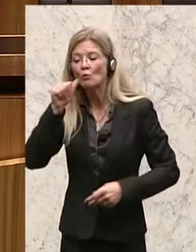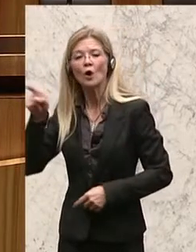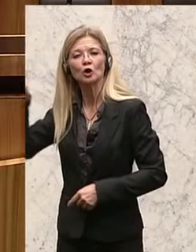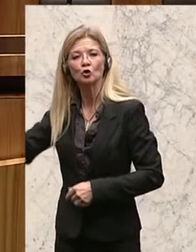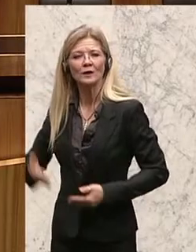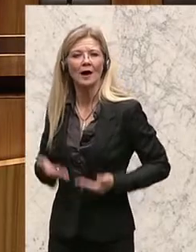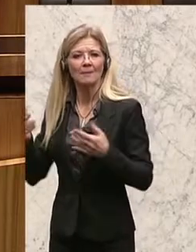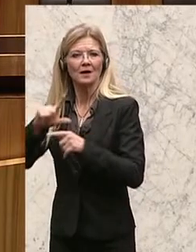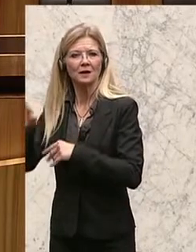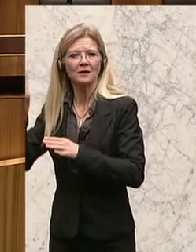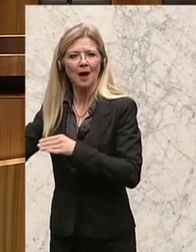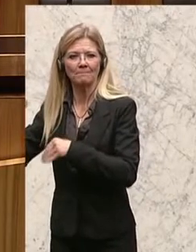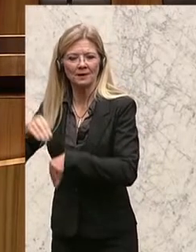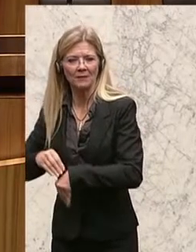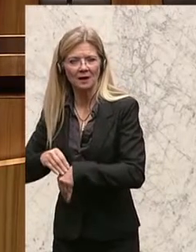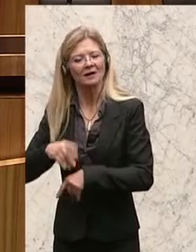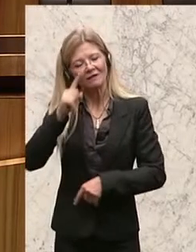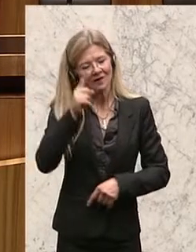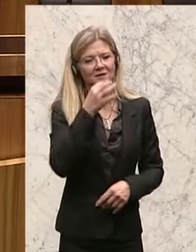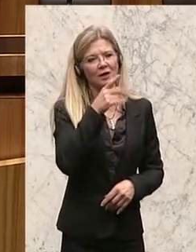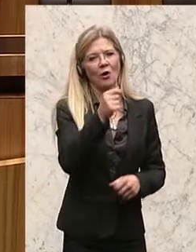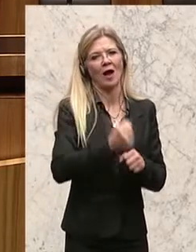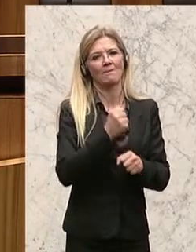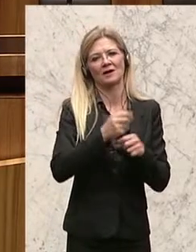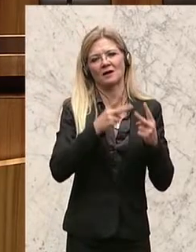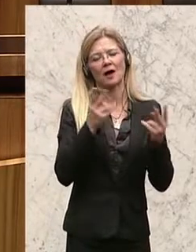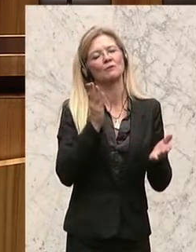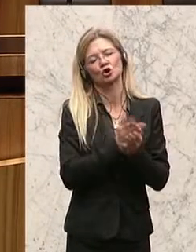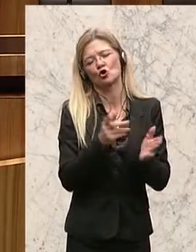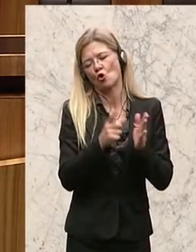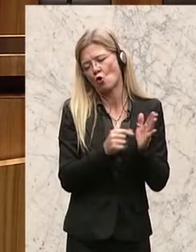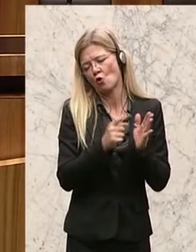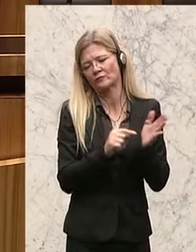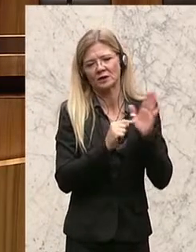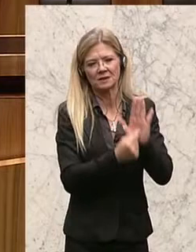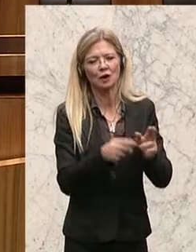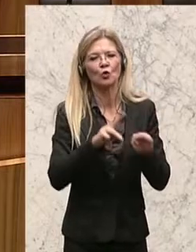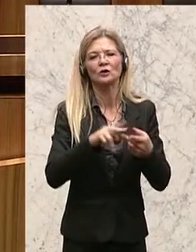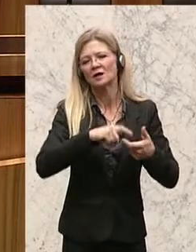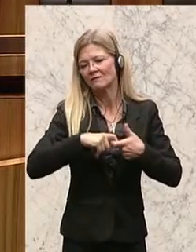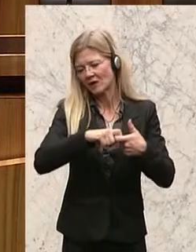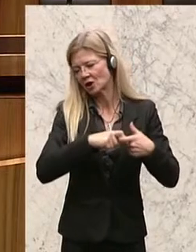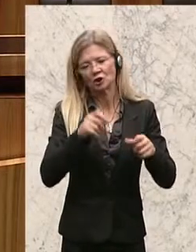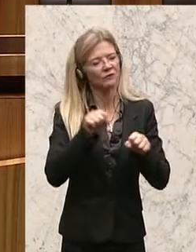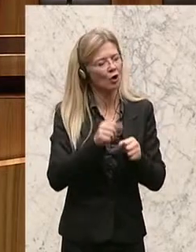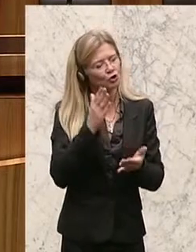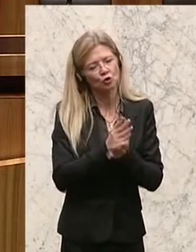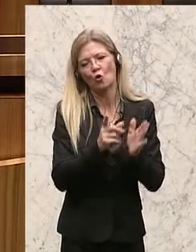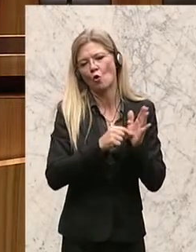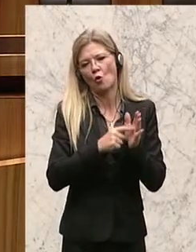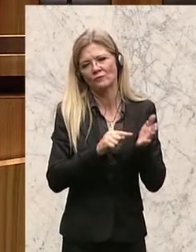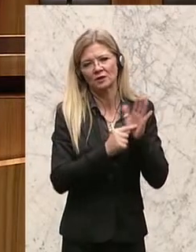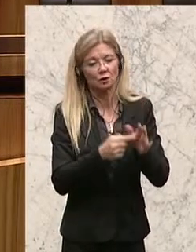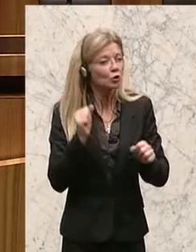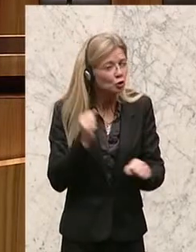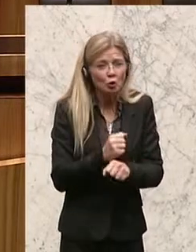wissen Sie ganz genau, das weiß die Arbeiterkammer, die hat das schon oftmals aufgezeigt, auch die Gewerkschaft hat es teilweise aufgezeigt. Und trotzdem passiert hier nichts. Trotzdem wird seit